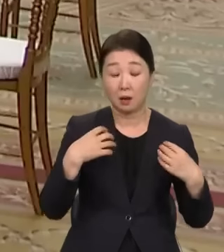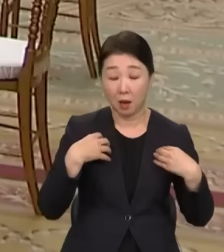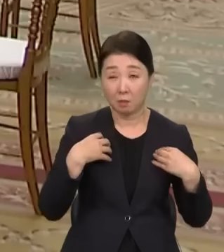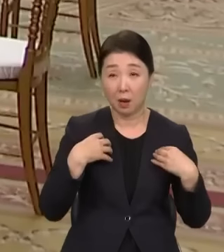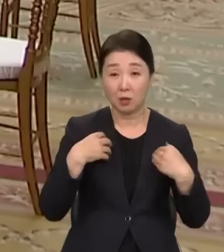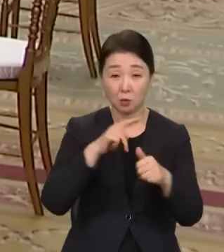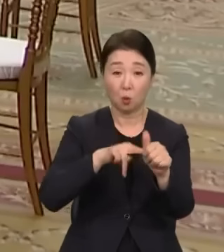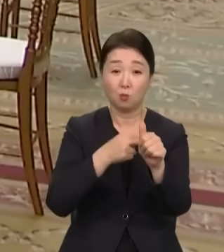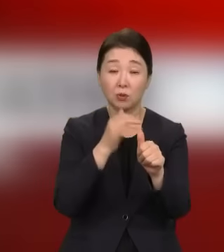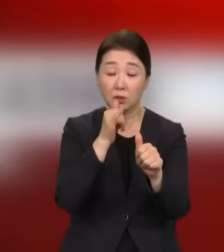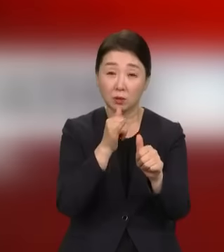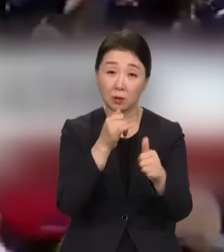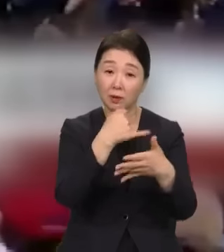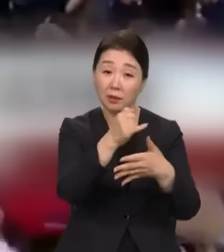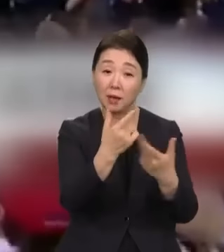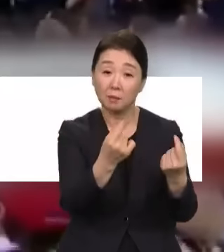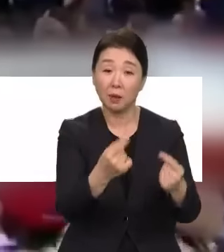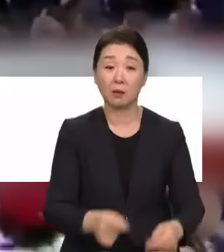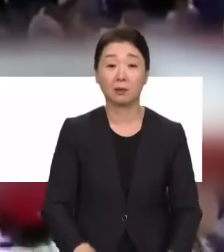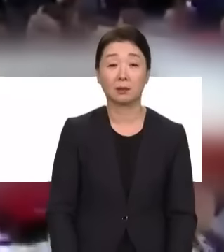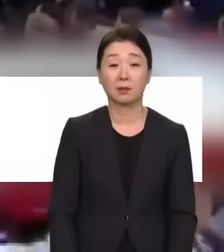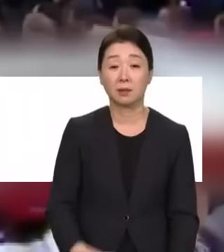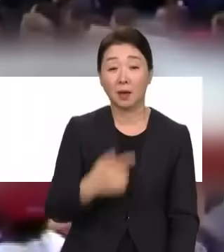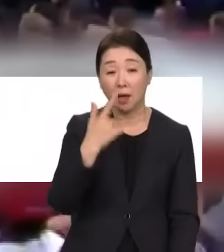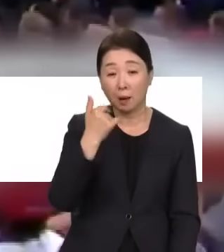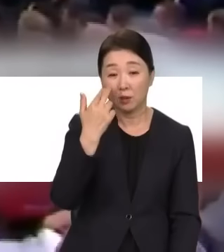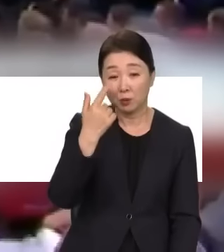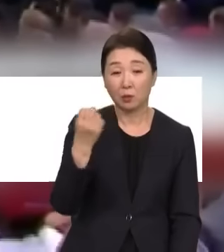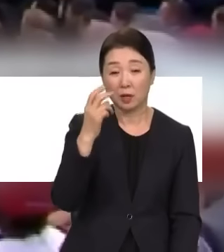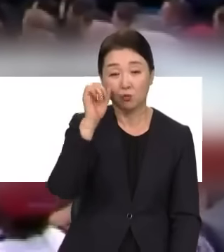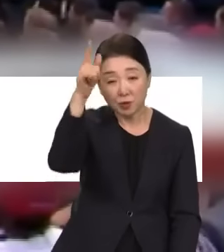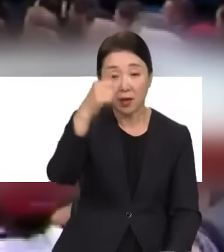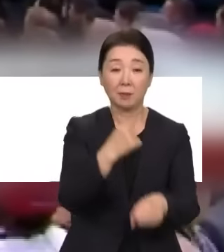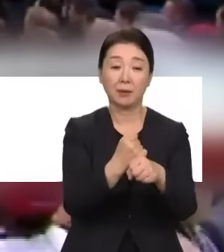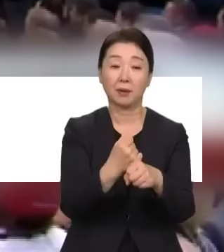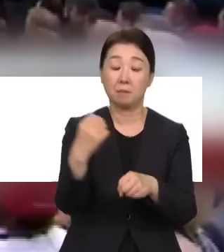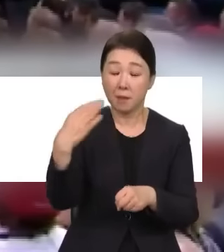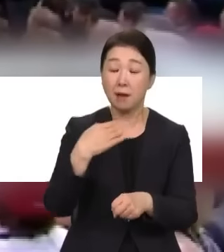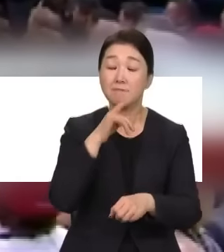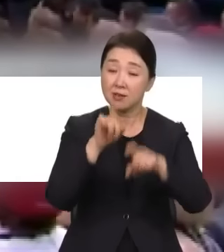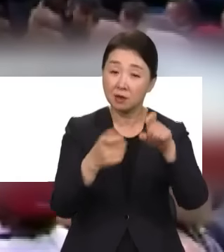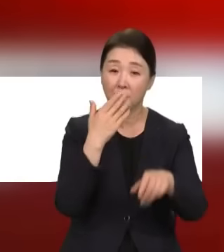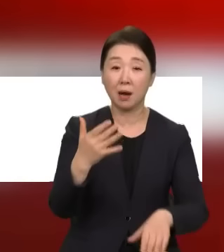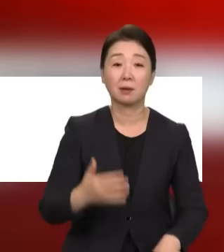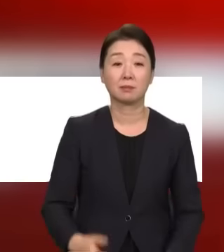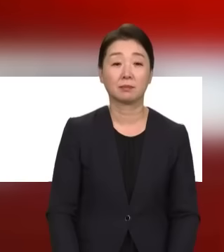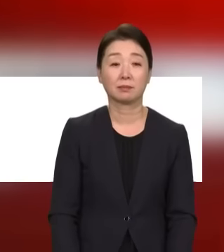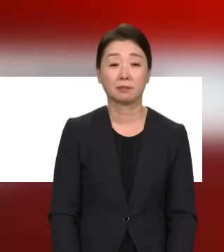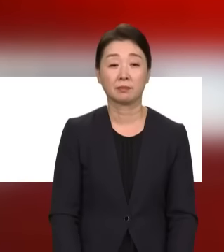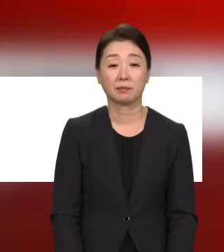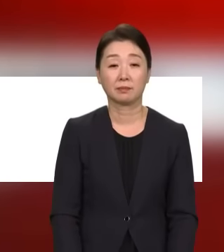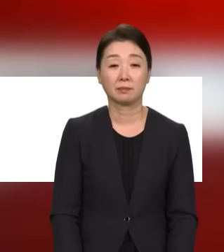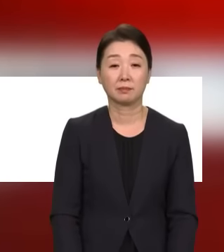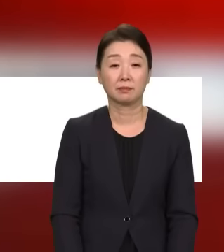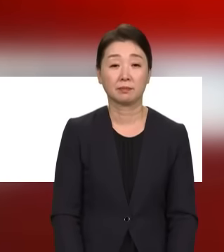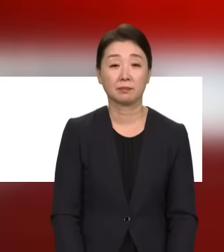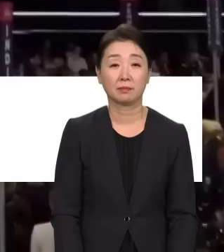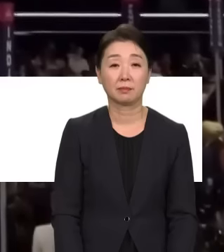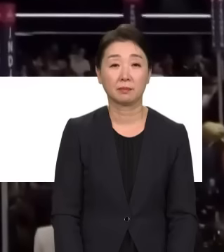이방카가 있었다면 When my father says that he will make America great again, he will